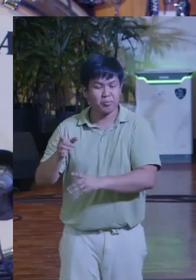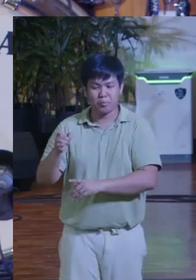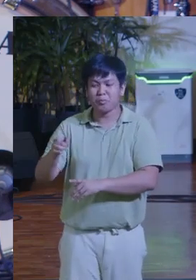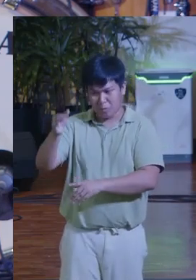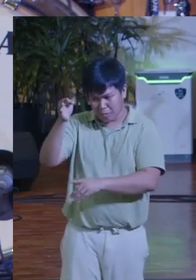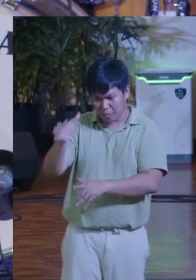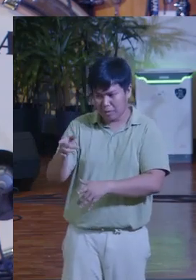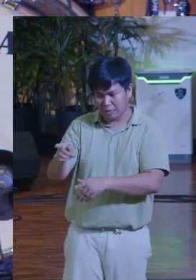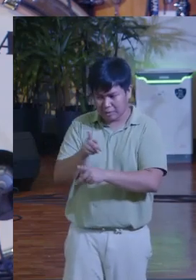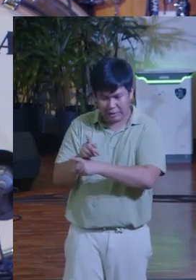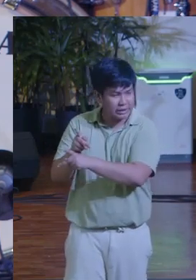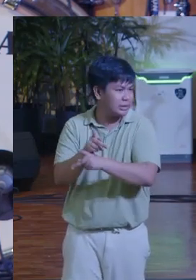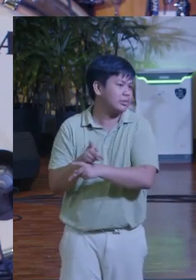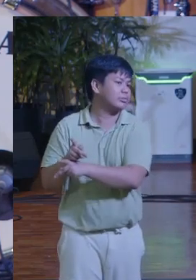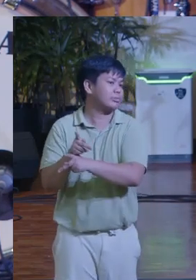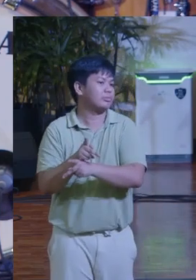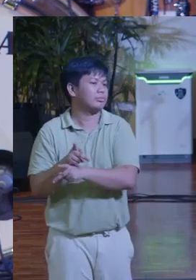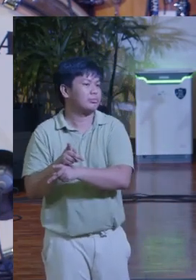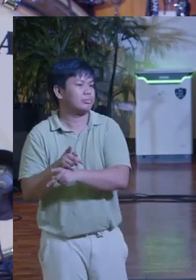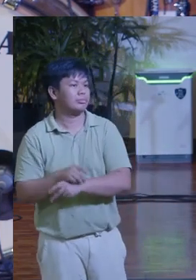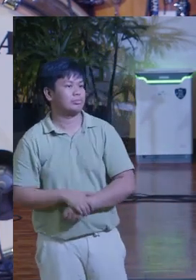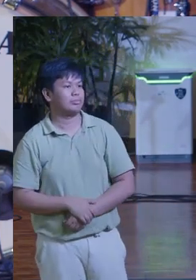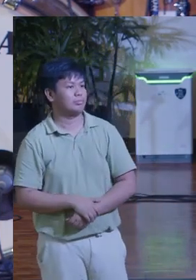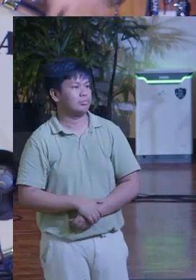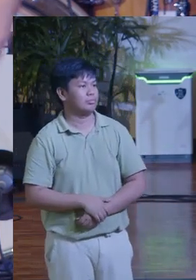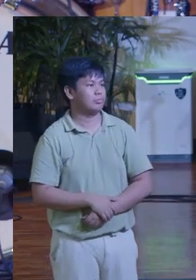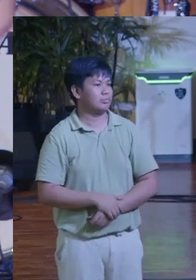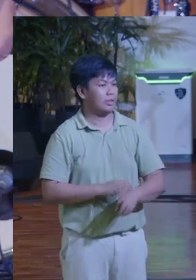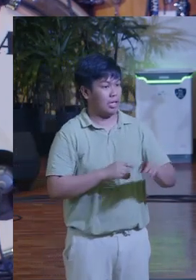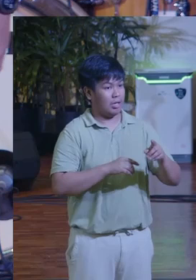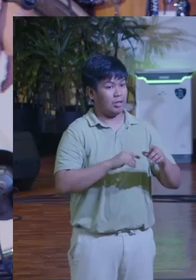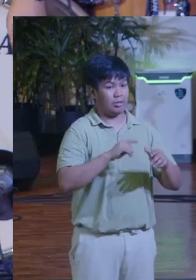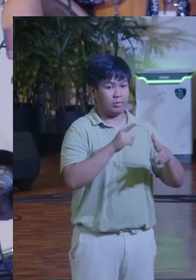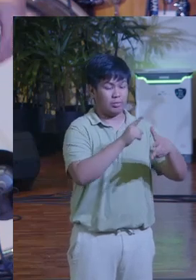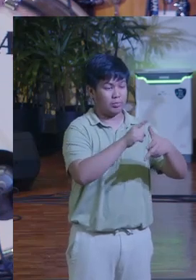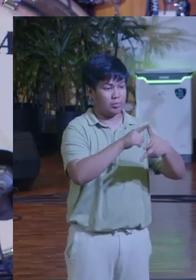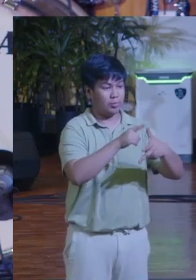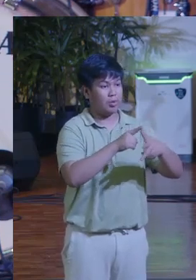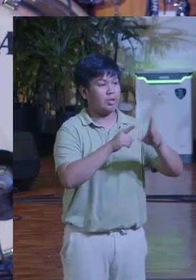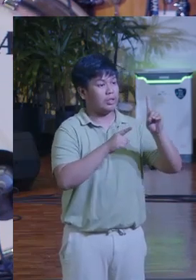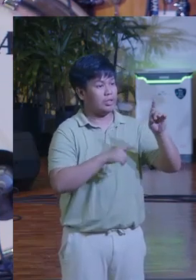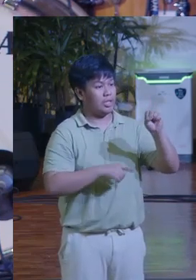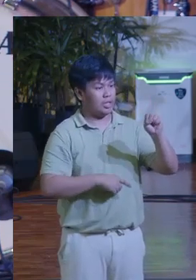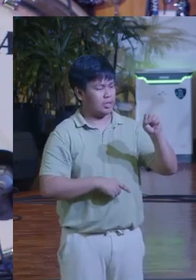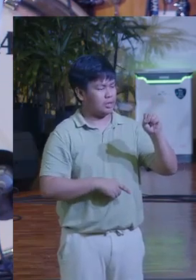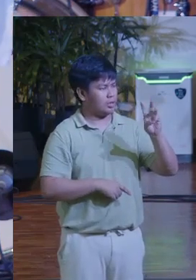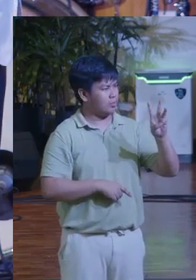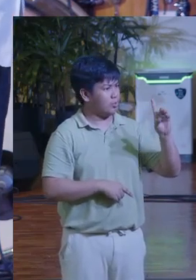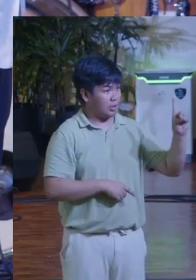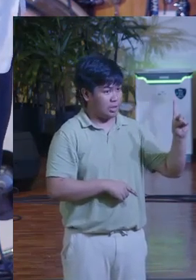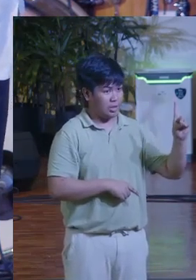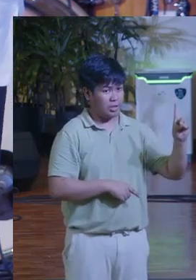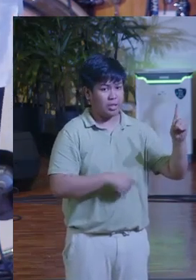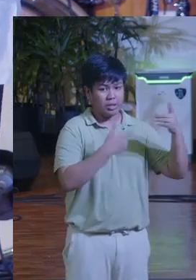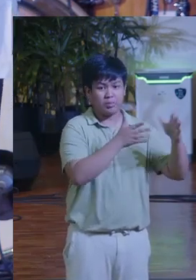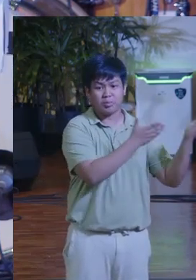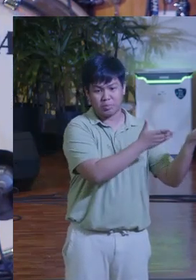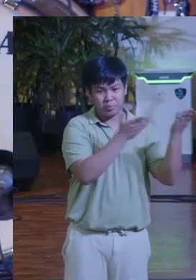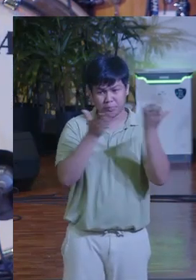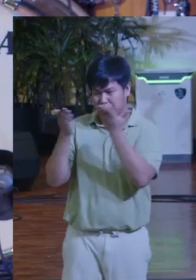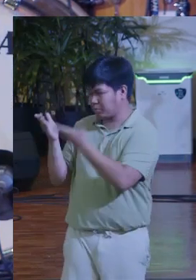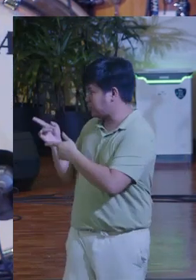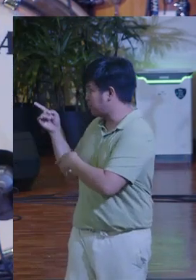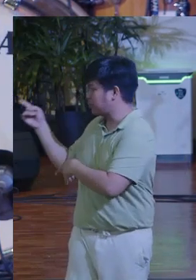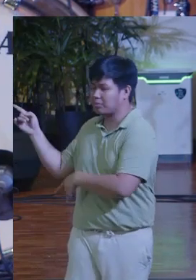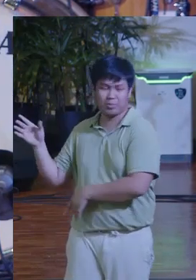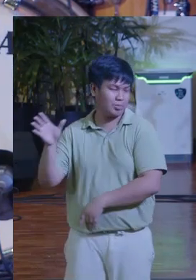Ipinaubaya sa DSWD upang siya ay mapunta sa isang mabuting tahanan. At niloob ng Panginoon